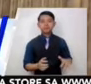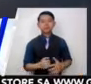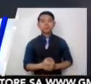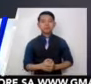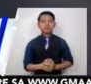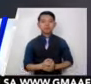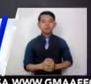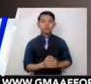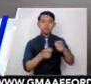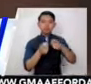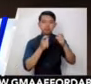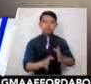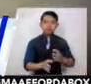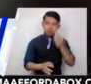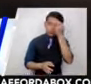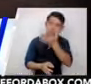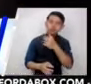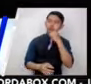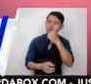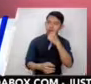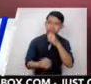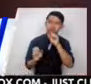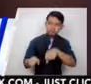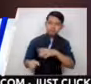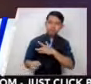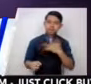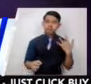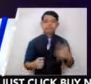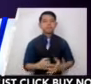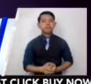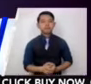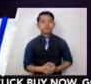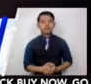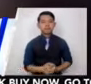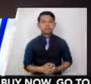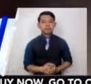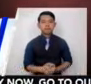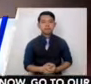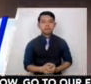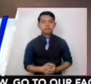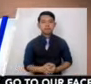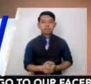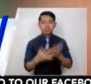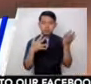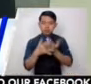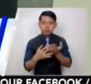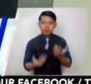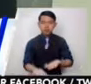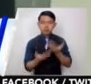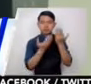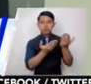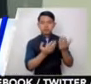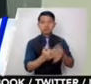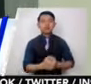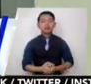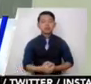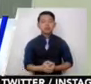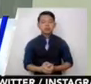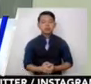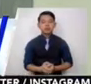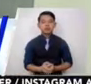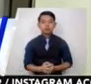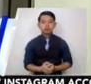dancers. Nasampa na ang mga inaresto na reklamong paglabag sa Anti-Trafficking in Persons Act of 2003. Nakukulong sila ngayon sa